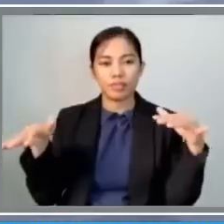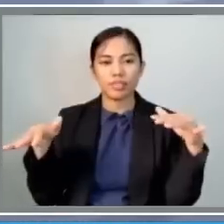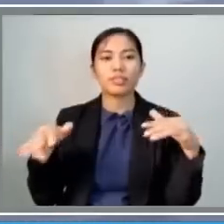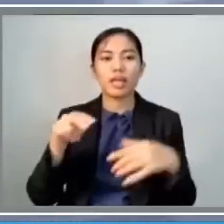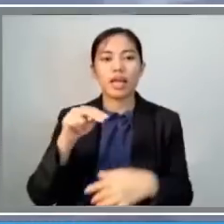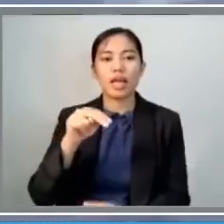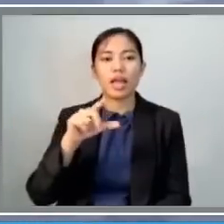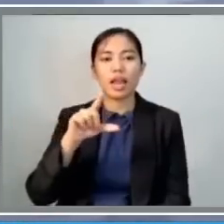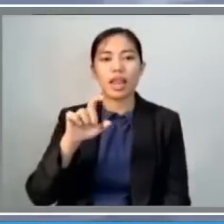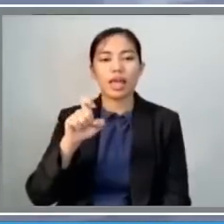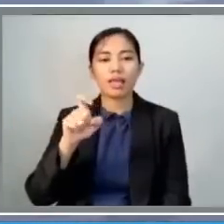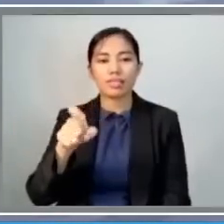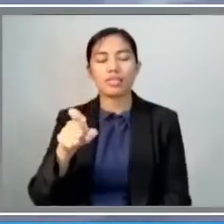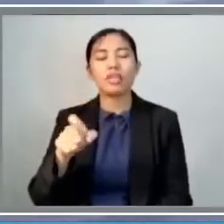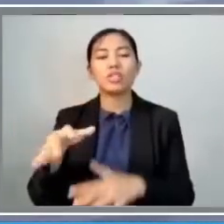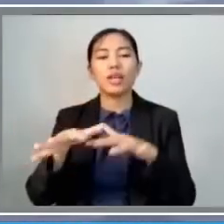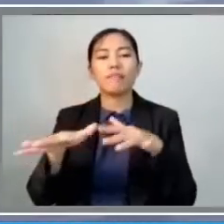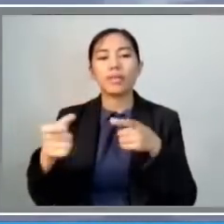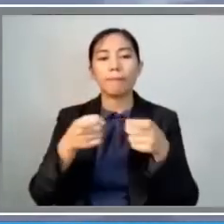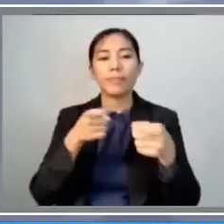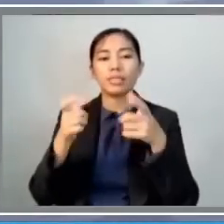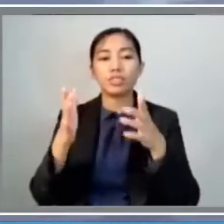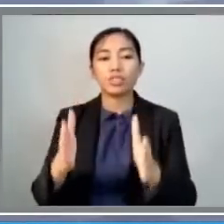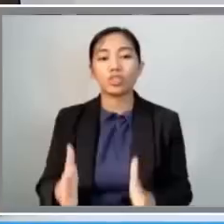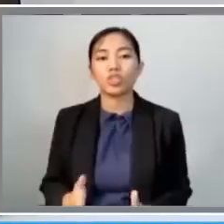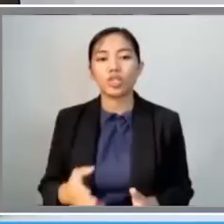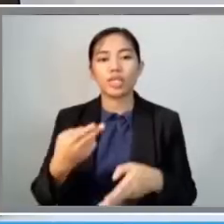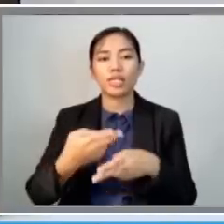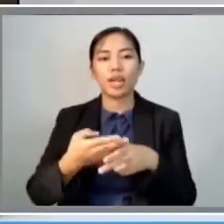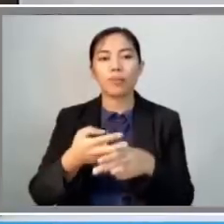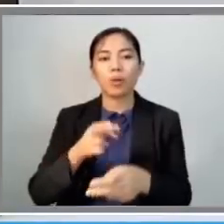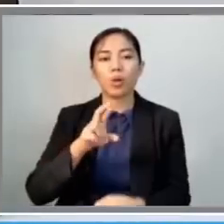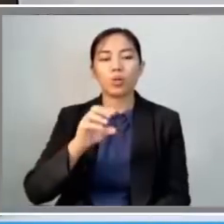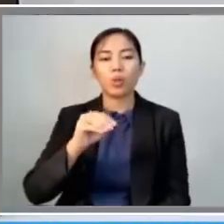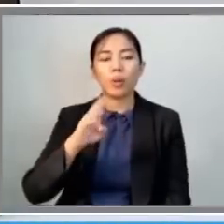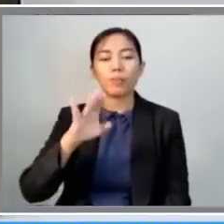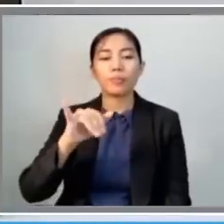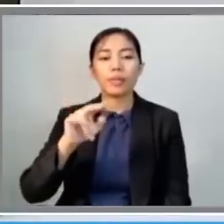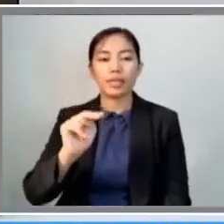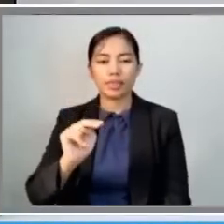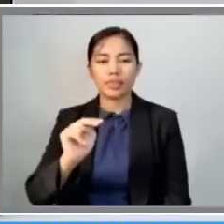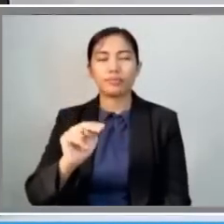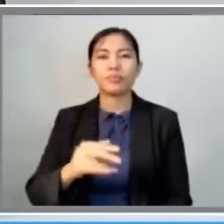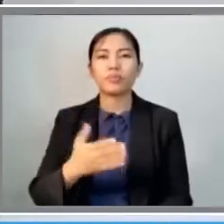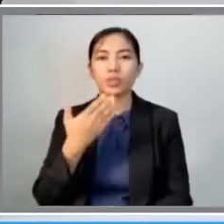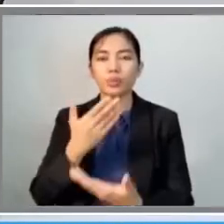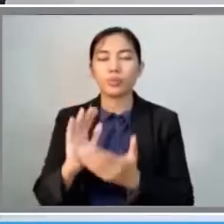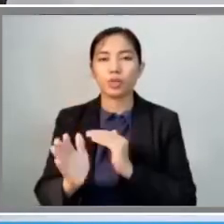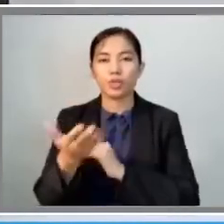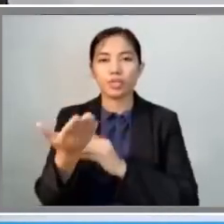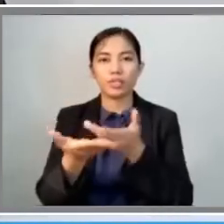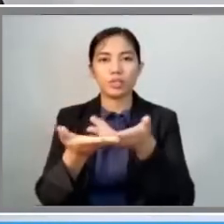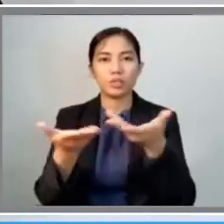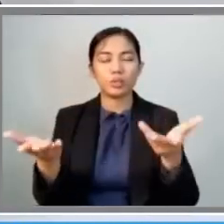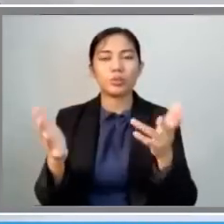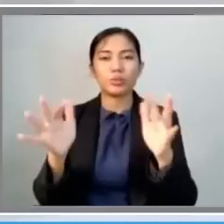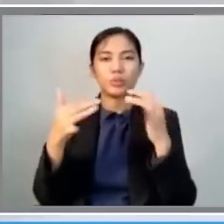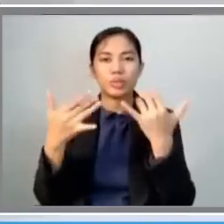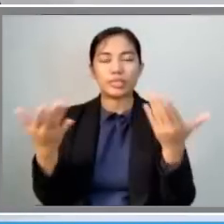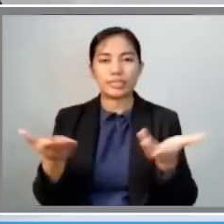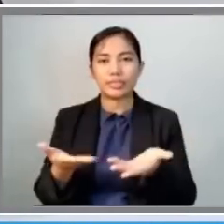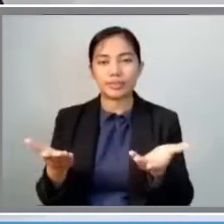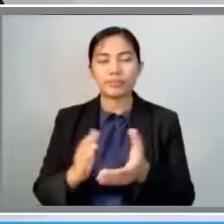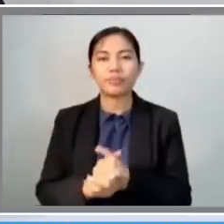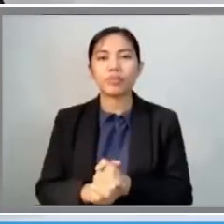welcome po sa balitang hali Magandang umaga po at ah Magandang umaga din po sa lahat ng tagasubaybay ng balitang holi Opo Kumusta po yung